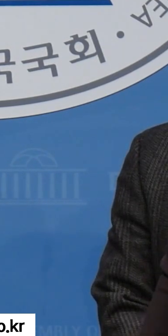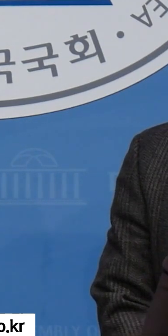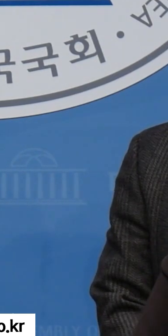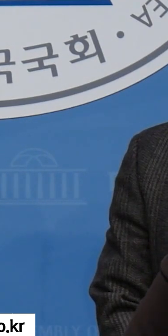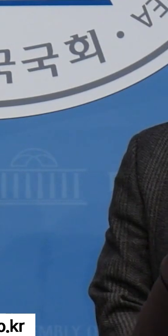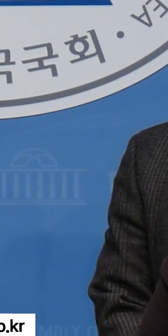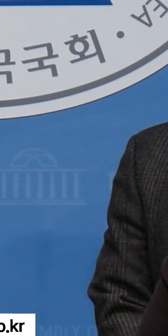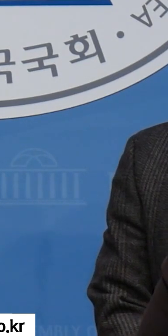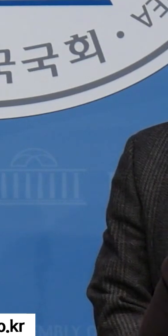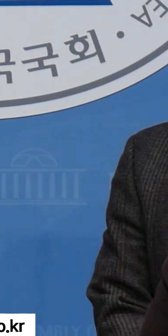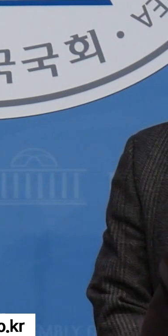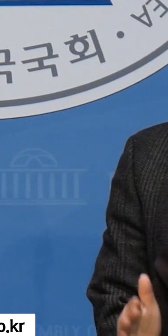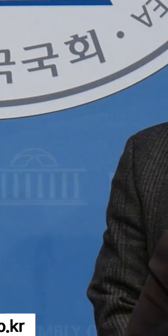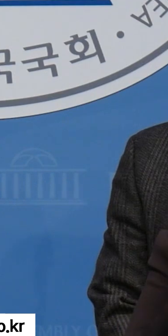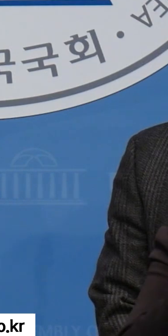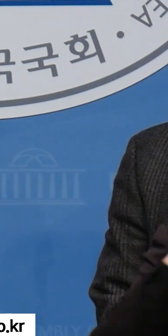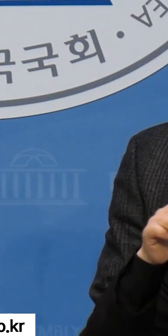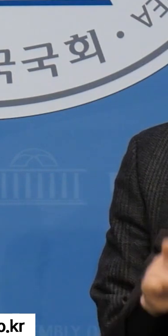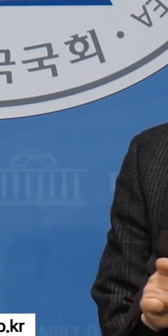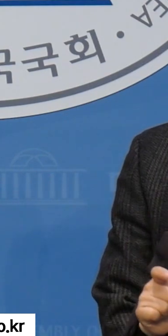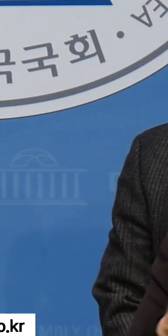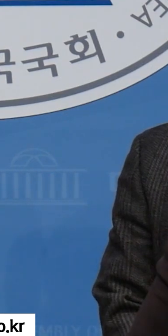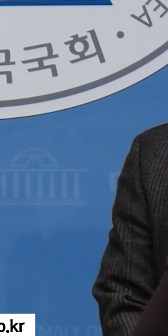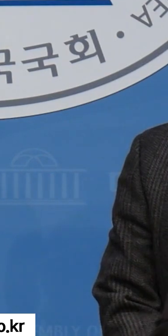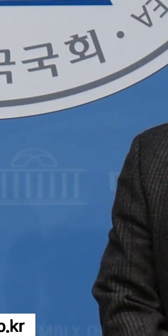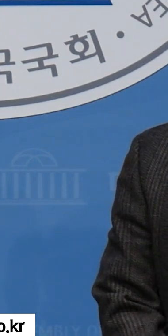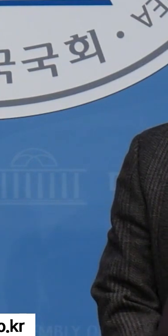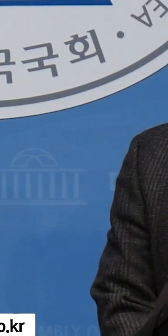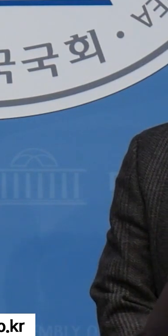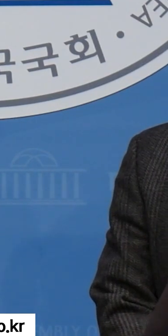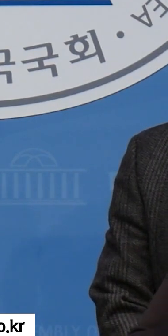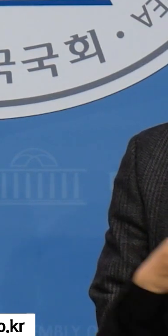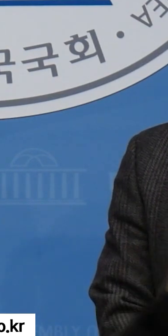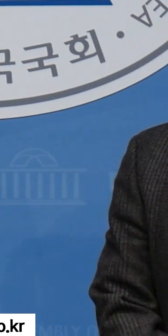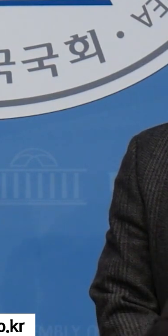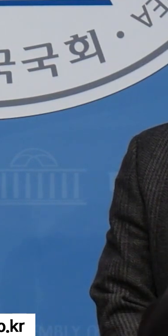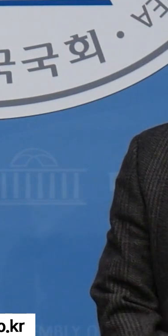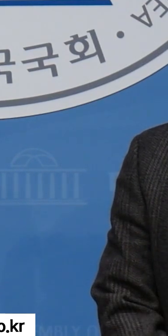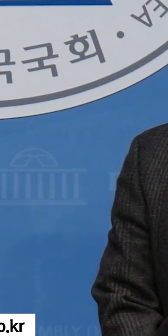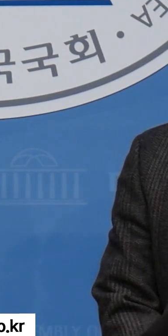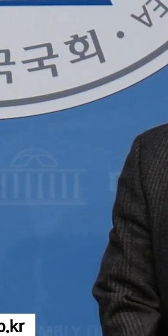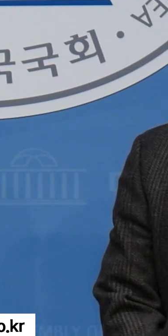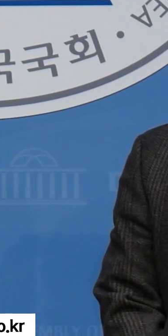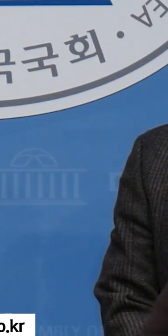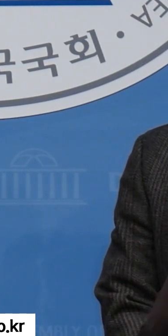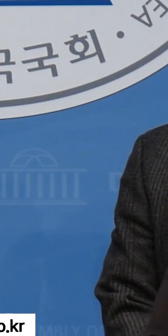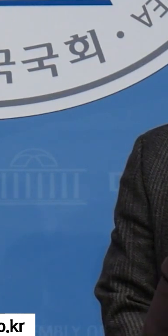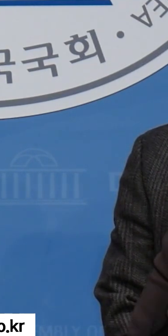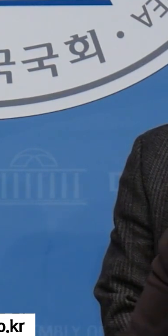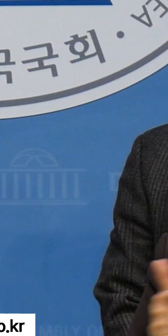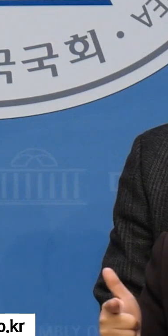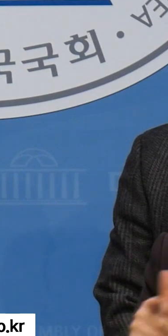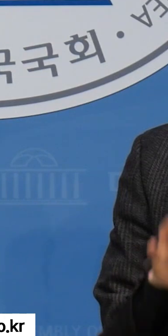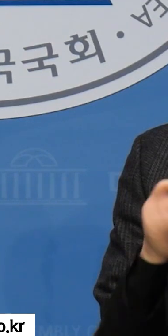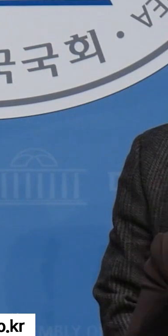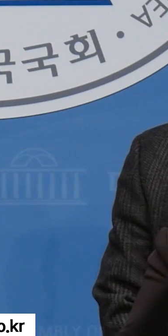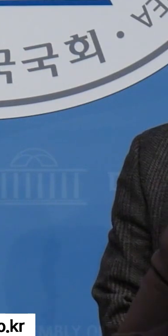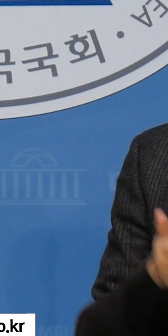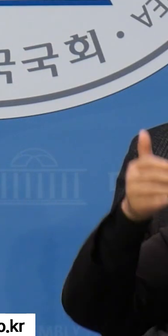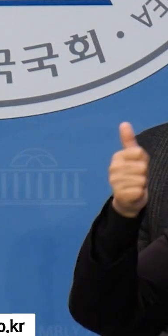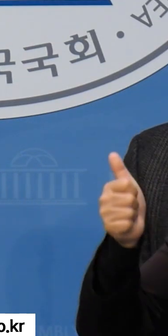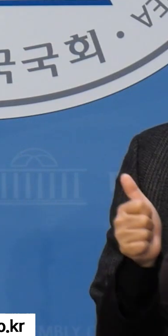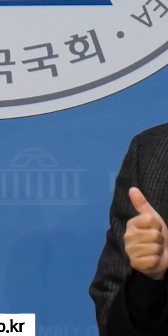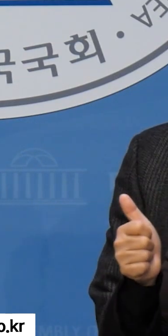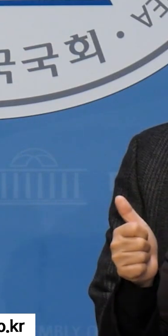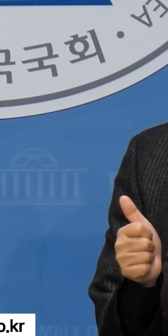것입니다. 다음으로 서울시에서 추진하고 있는 여러 가지 사업들, 특히 교통정책을 포함해서 그 사업들이 오세훈 서울시장